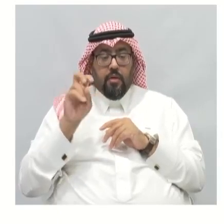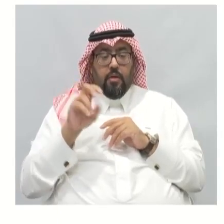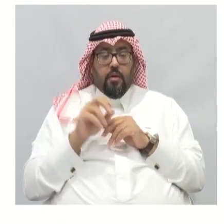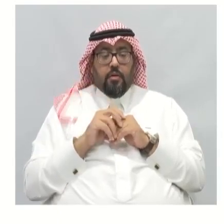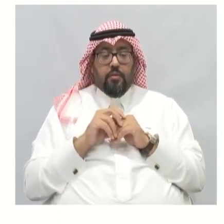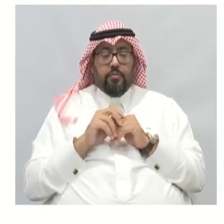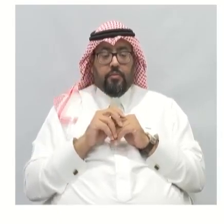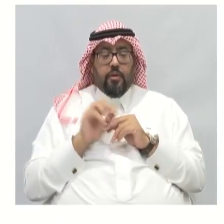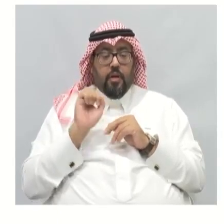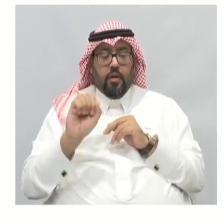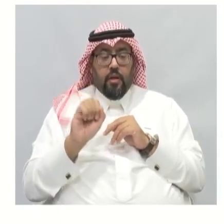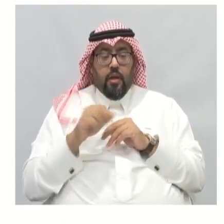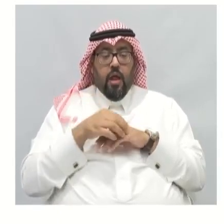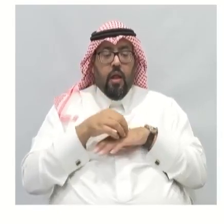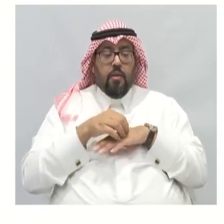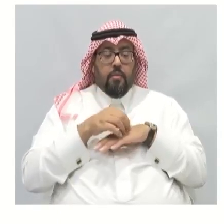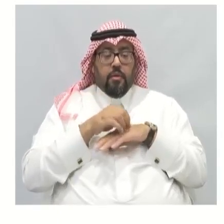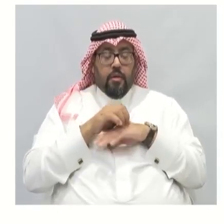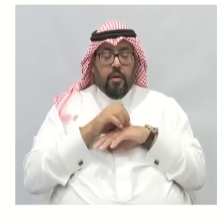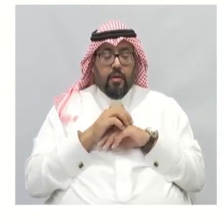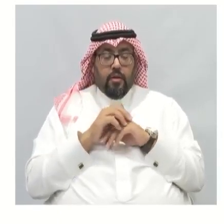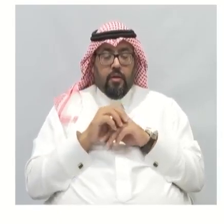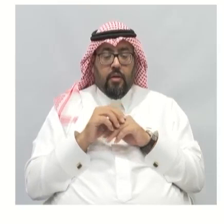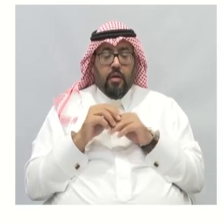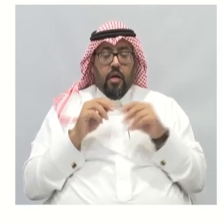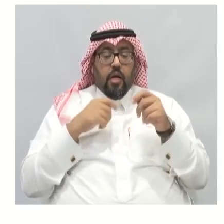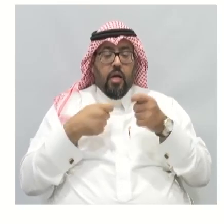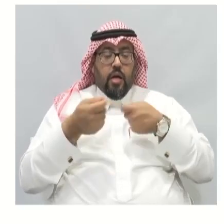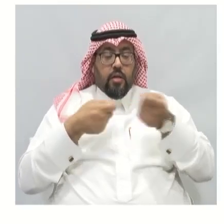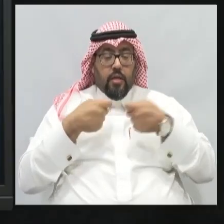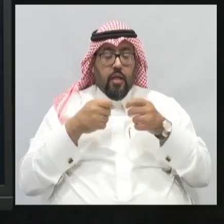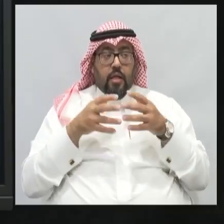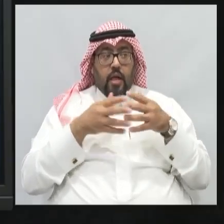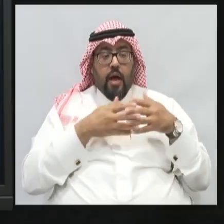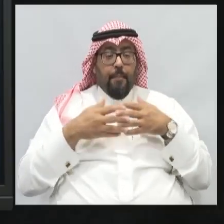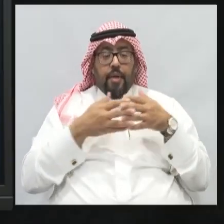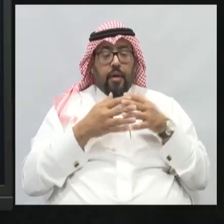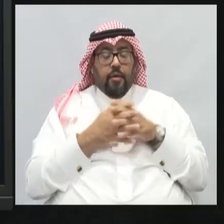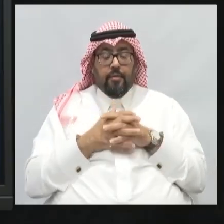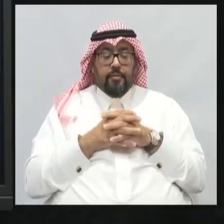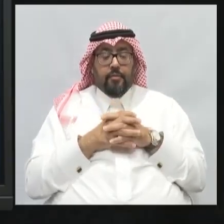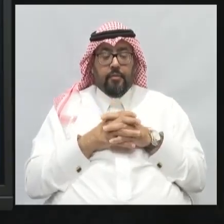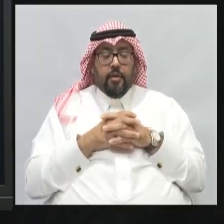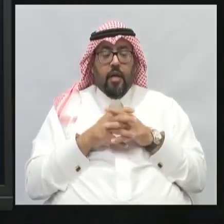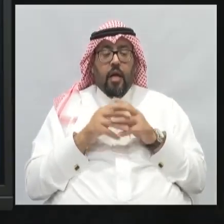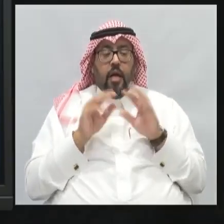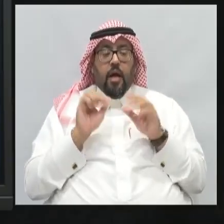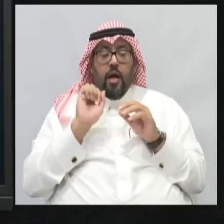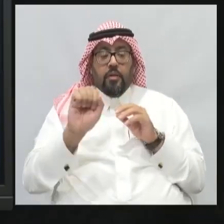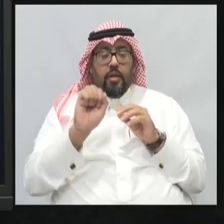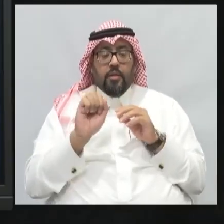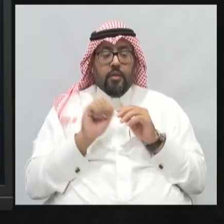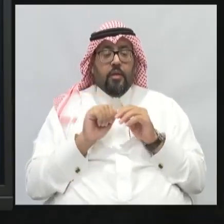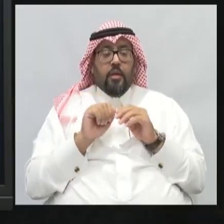المتحده الخصائص البشريه وايضا اقتصاد الولايات المتحده تحدثنا عن الخصائص